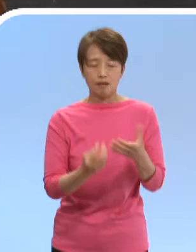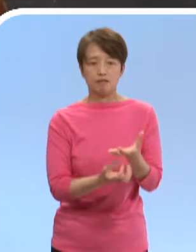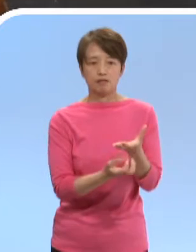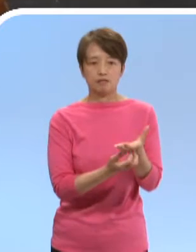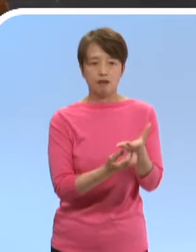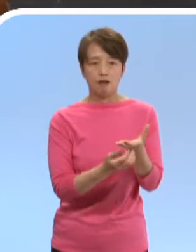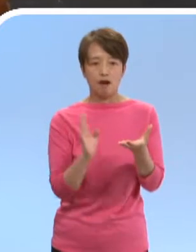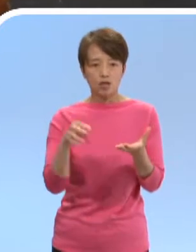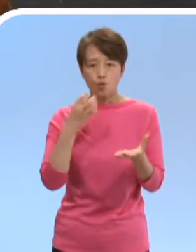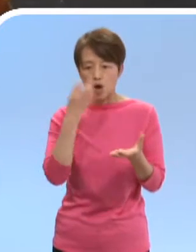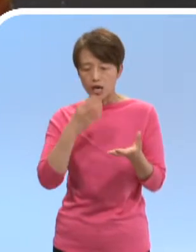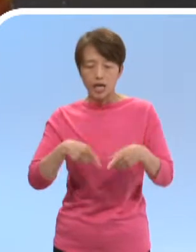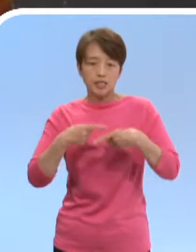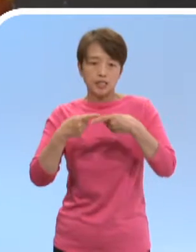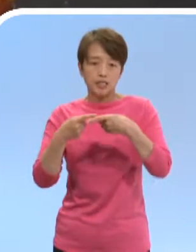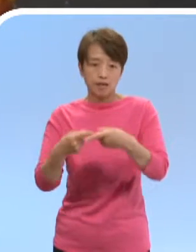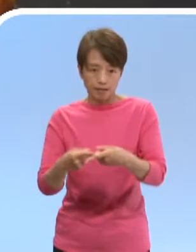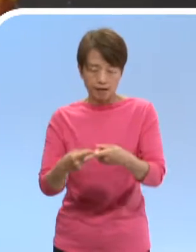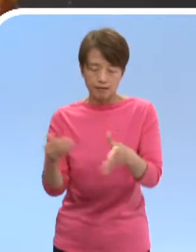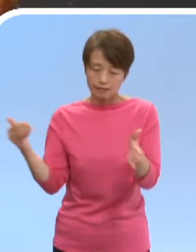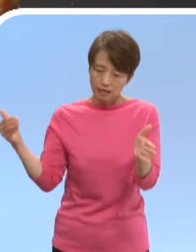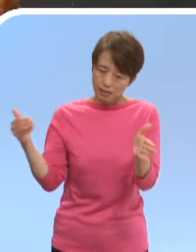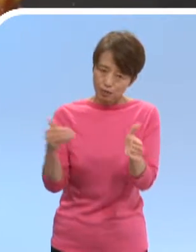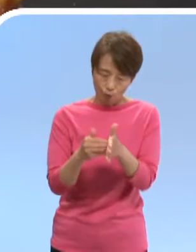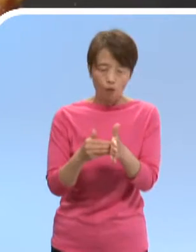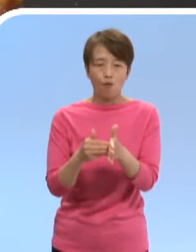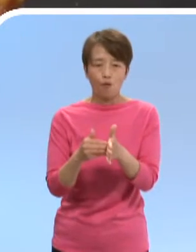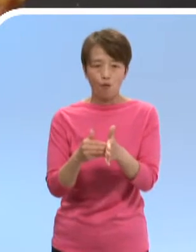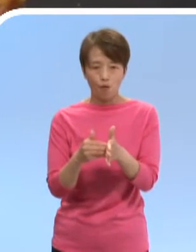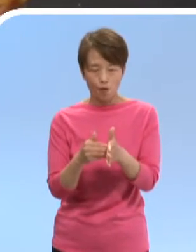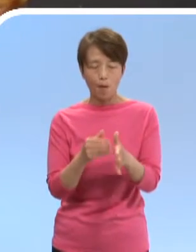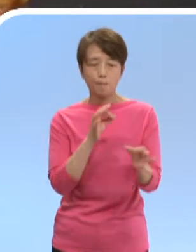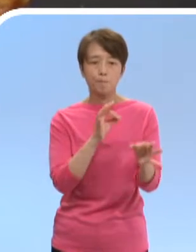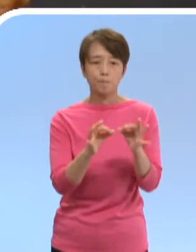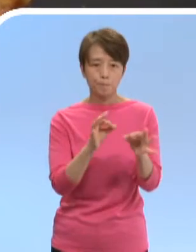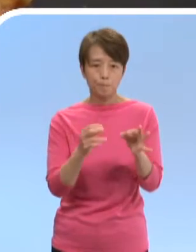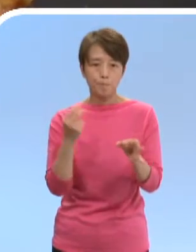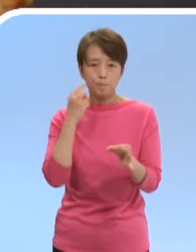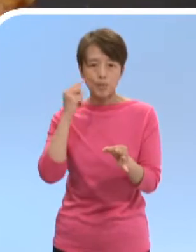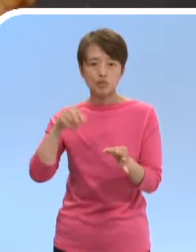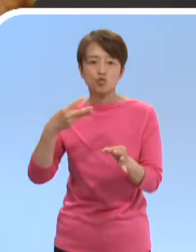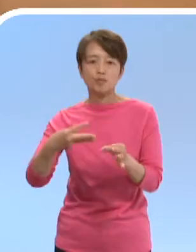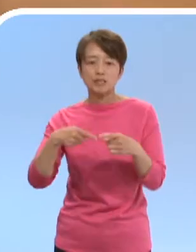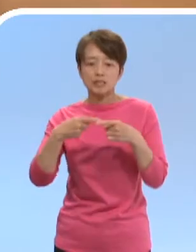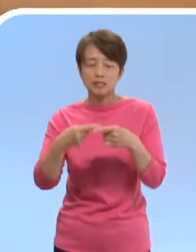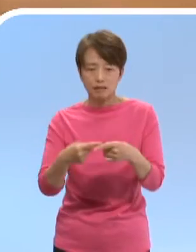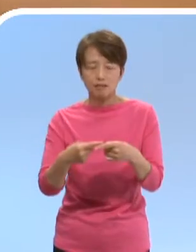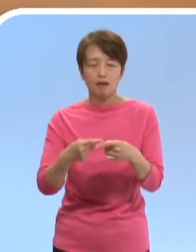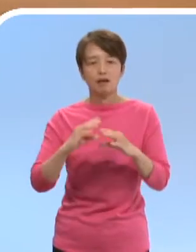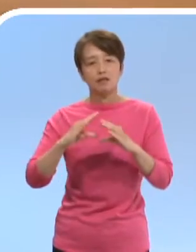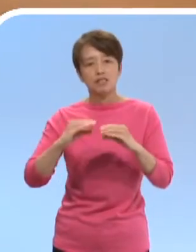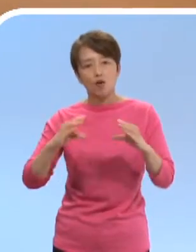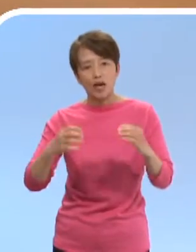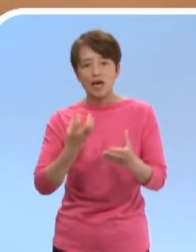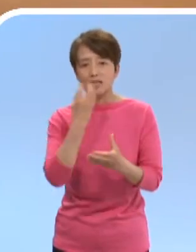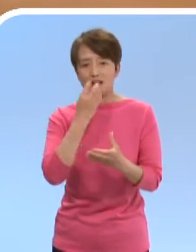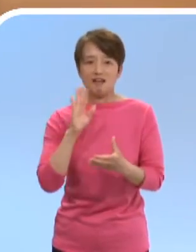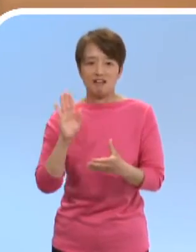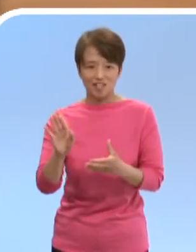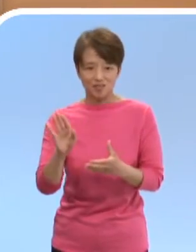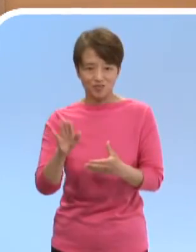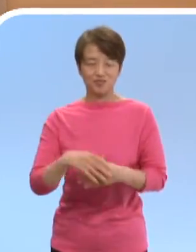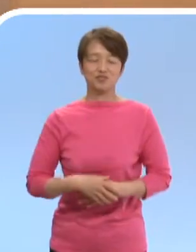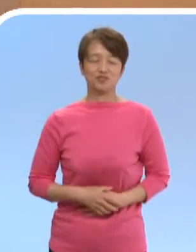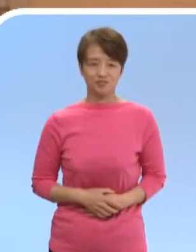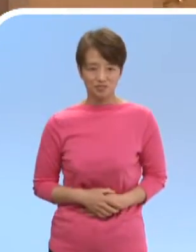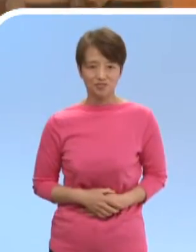味付けたのをフォンドボーのカレーの中に入れて、最後食感にねカシューナッツと松の実を入れて作ったすごくマイルドなカレー揚げパン